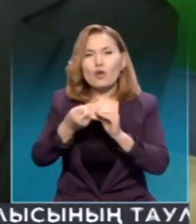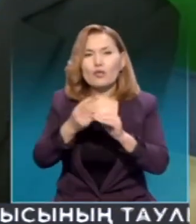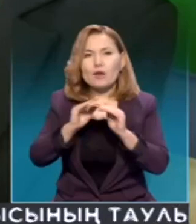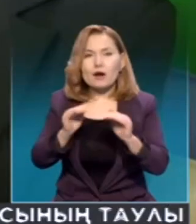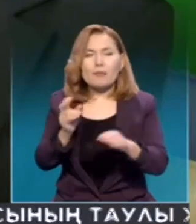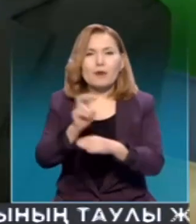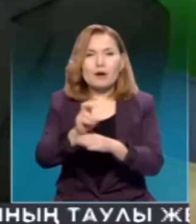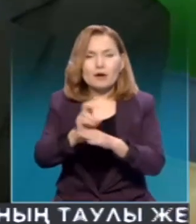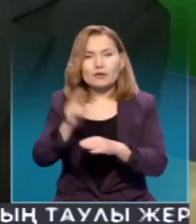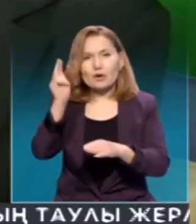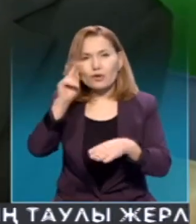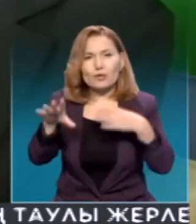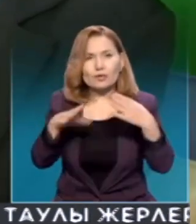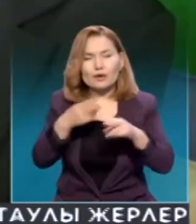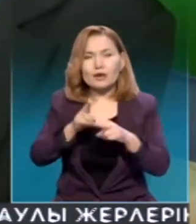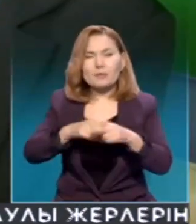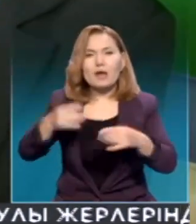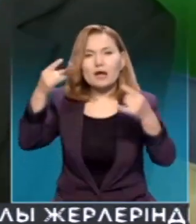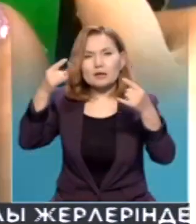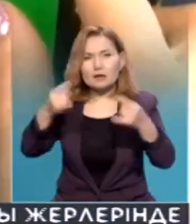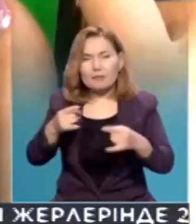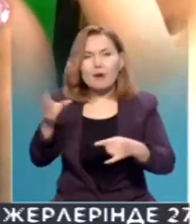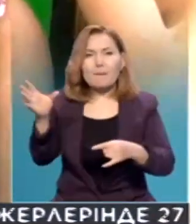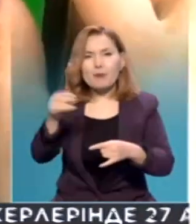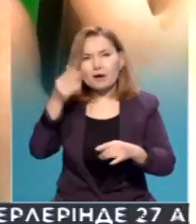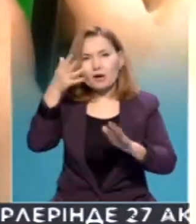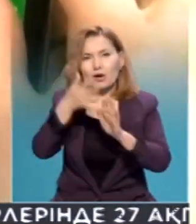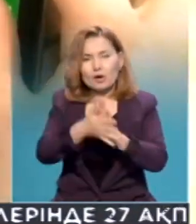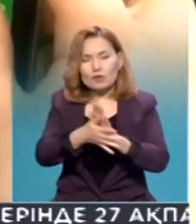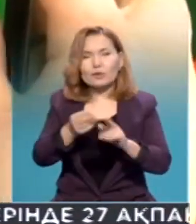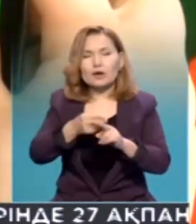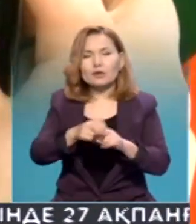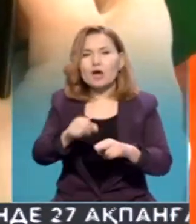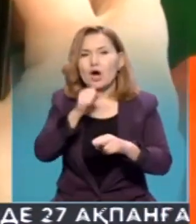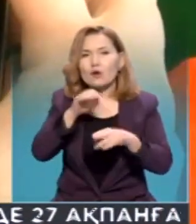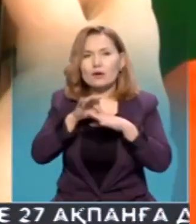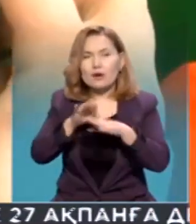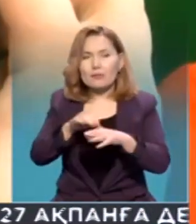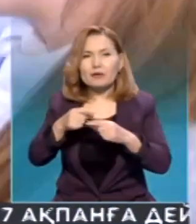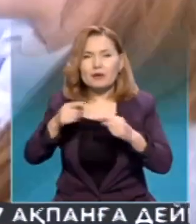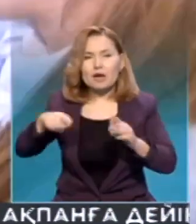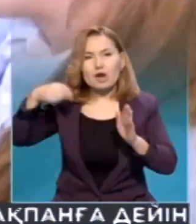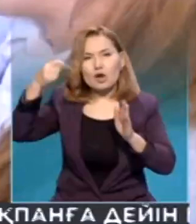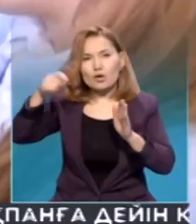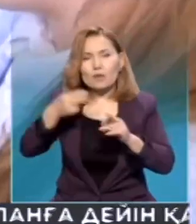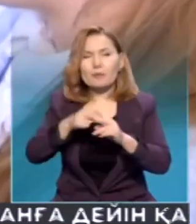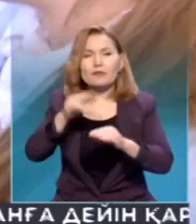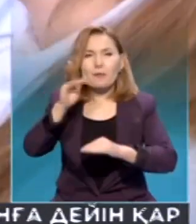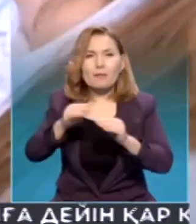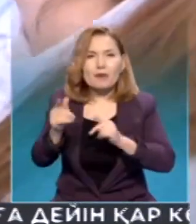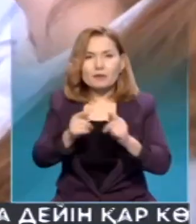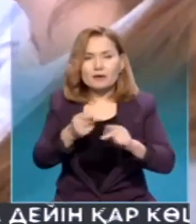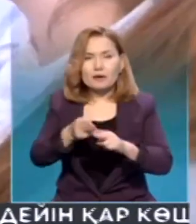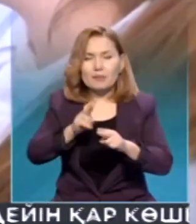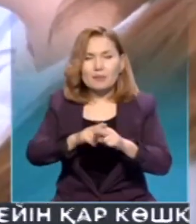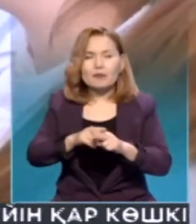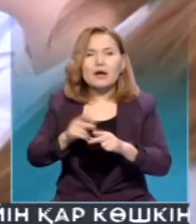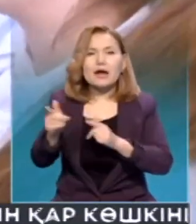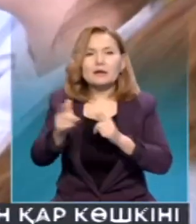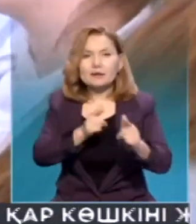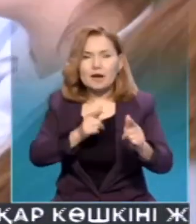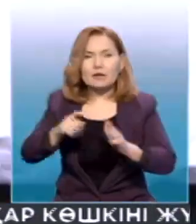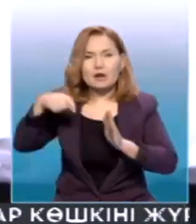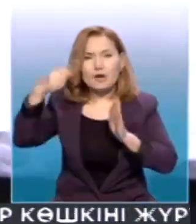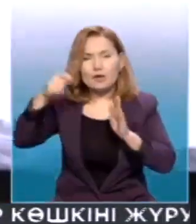жүр. Олар бұл жерден телеарна жұмысының әліппесін үйренеді. Студияда сұхбат жазады, түрлі тақырыпта роликтер түсіріп монтаждайды. Дайын өнімді көрерменге